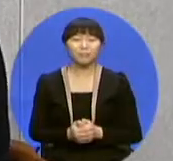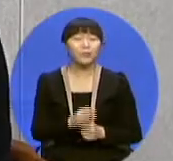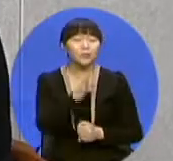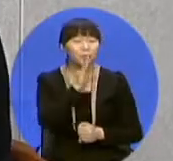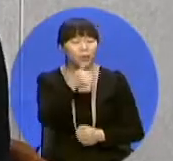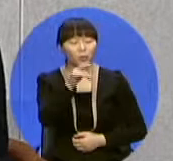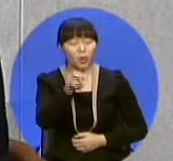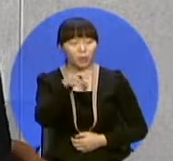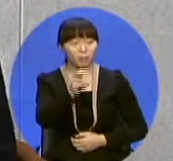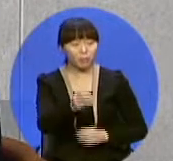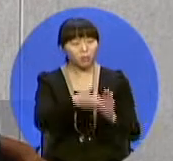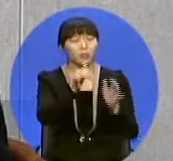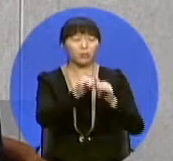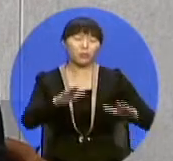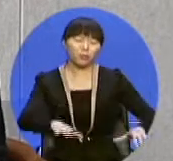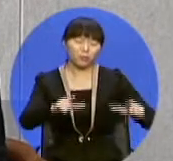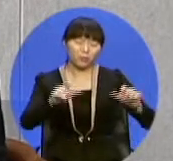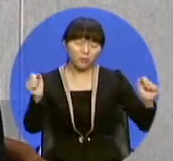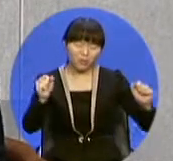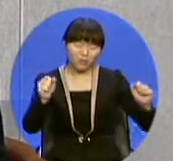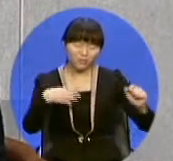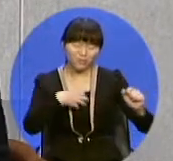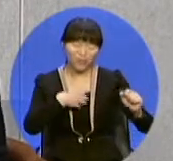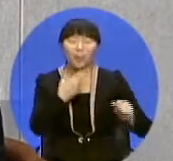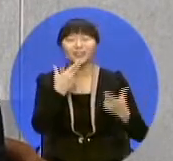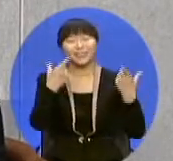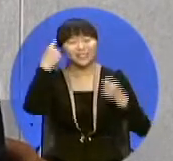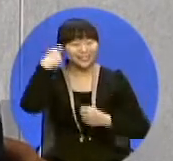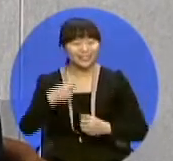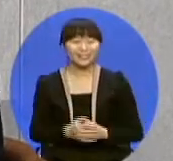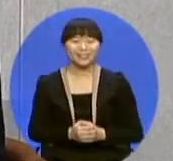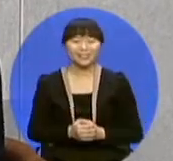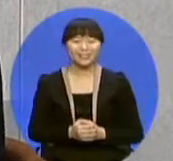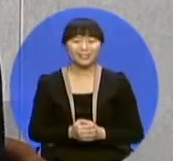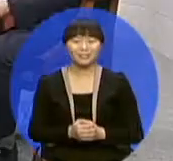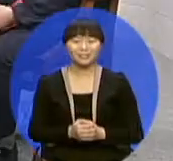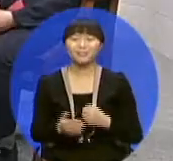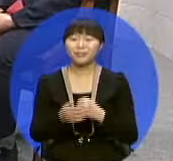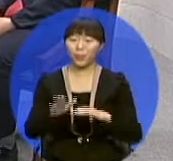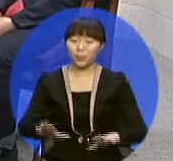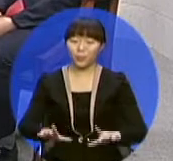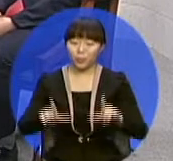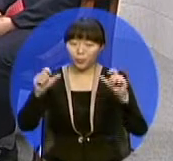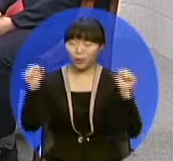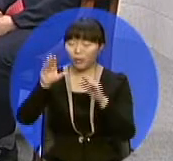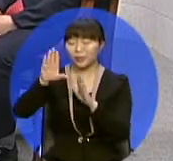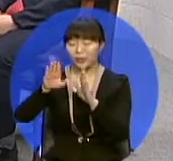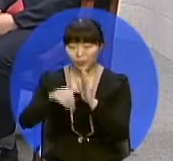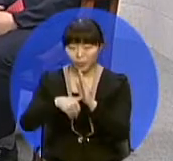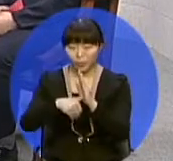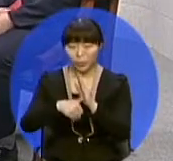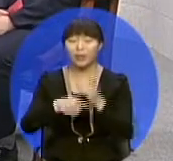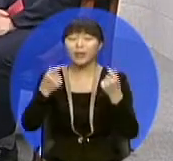광명 시민들께서는요 올 겨울이 두렵지가 않으실 것 같은데요. 네. 그래서 올 겨울에도 네. 그런